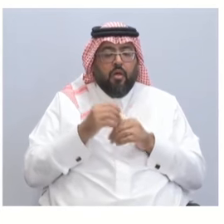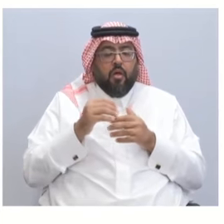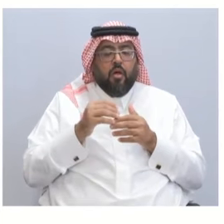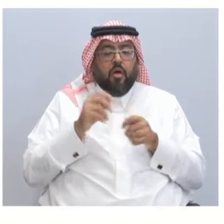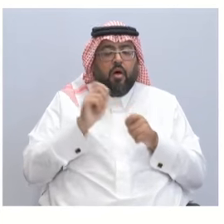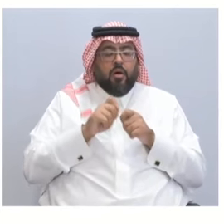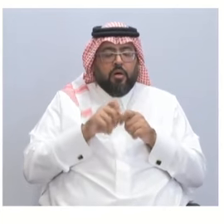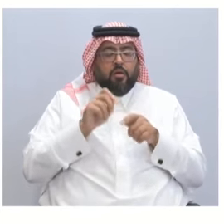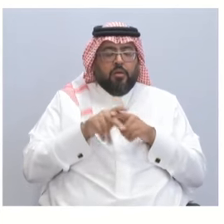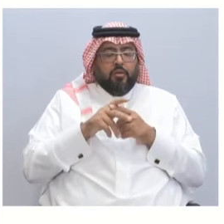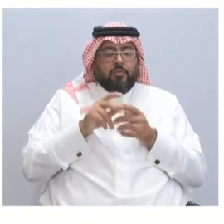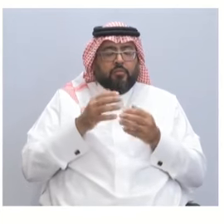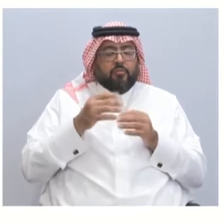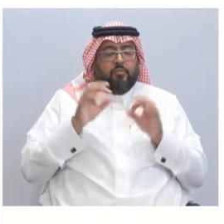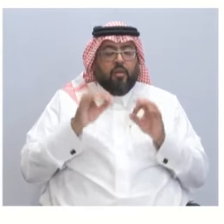وكذلك